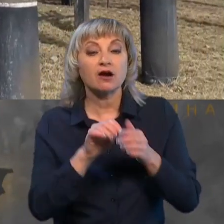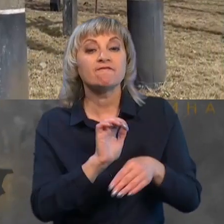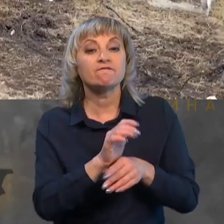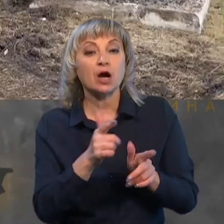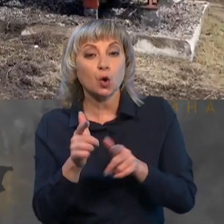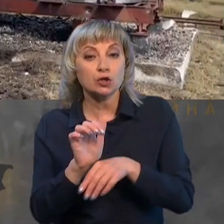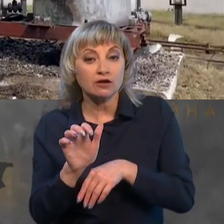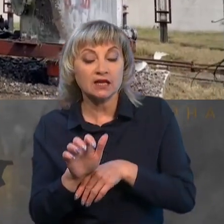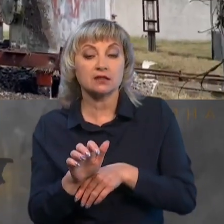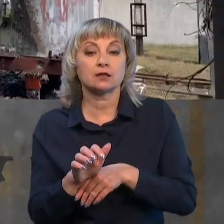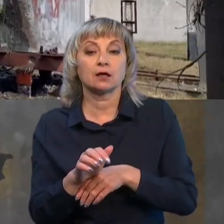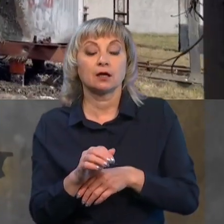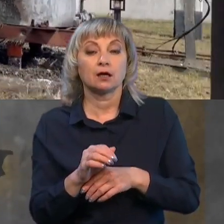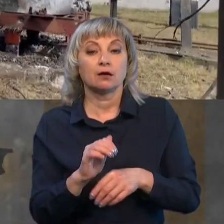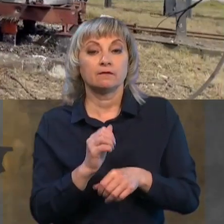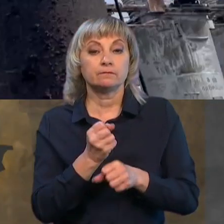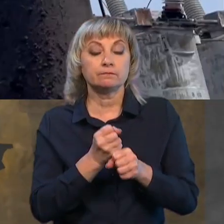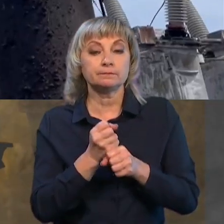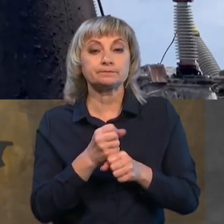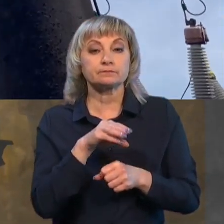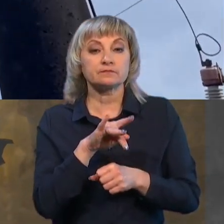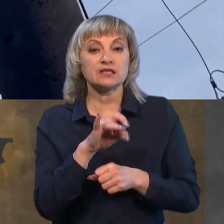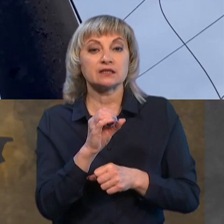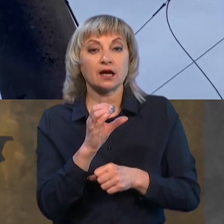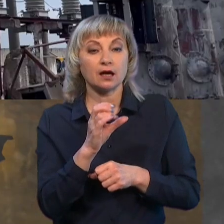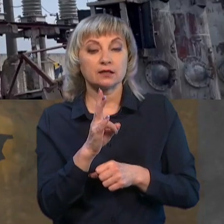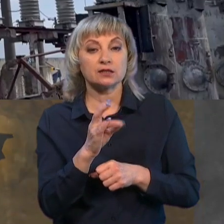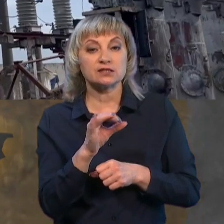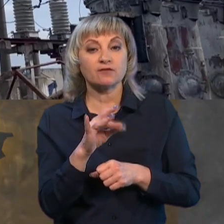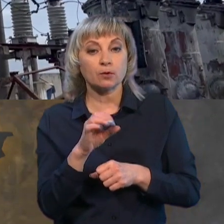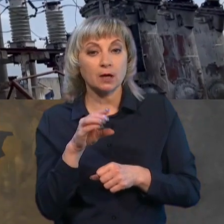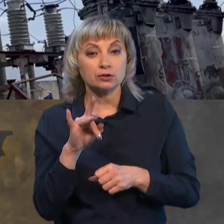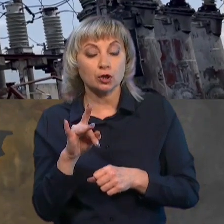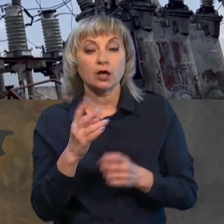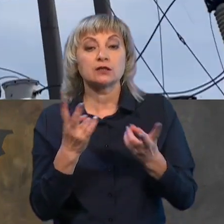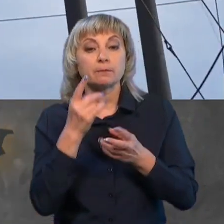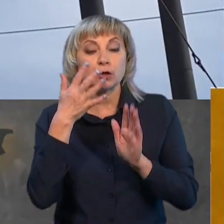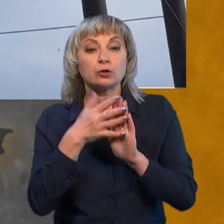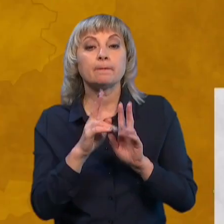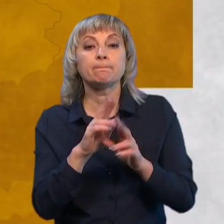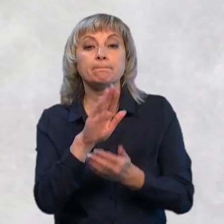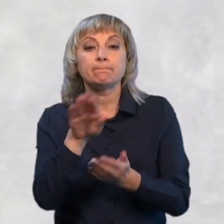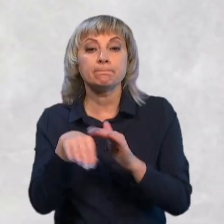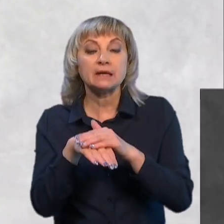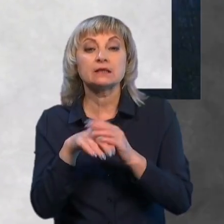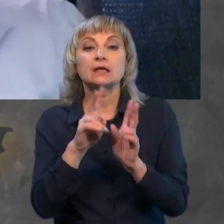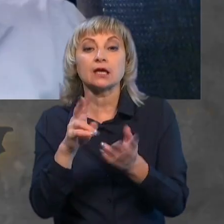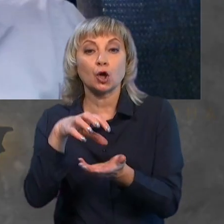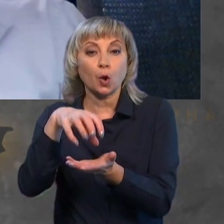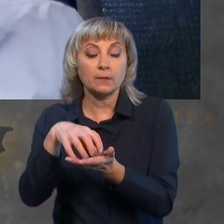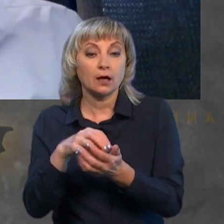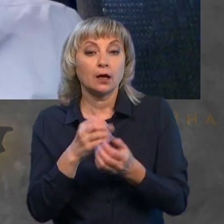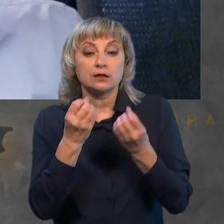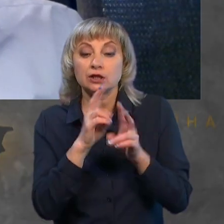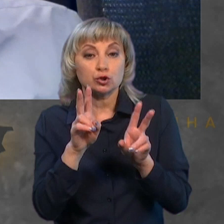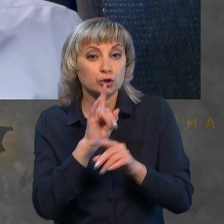тобто фактично виробляти сам трансформатор. Більше того, чітко треба розуміти, під який це об'єкт. Тобто ніхто не буде їх робити просто,